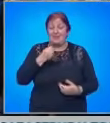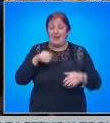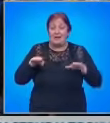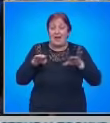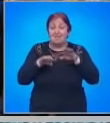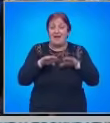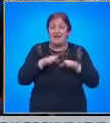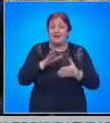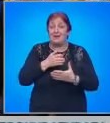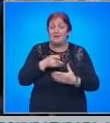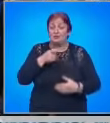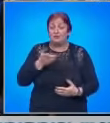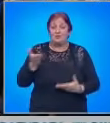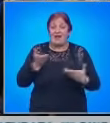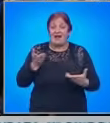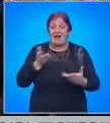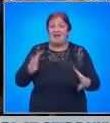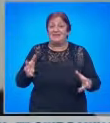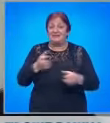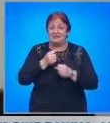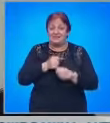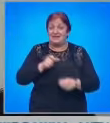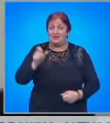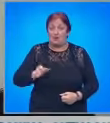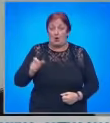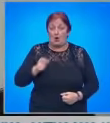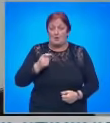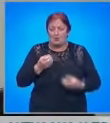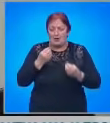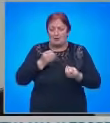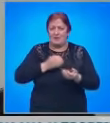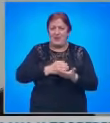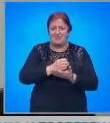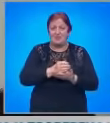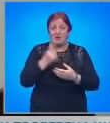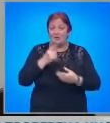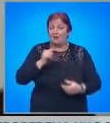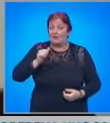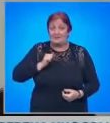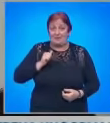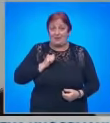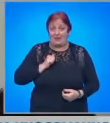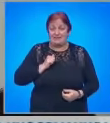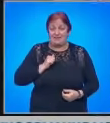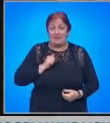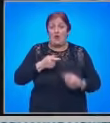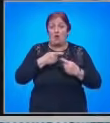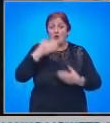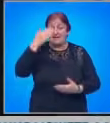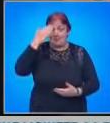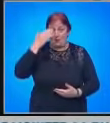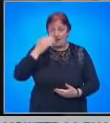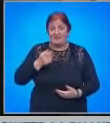баланс между това как да се спасяват хора по най-добрият начин. Първо да се предпазват от